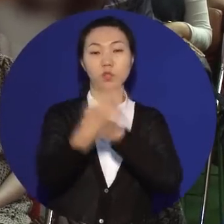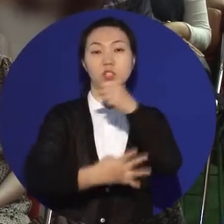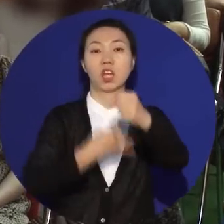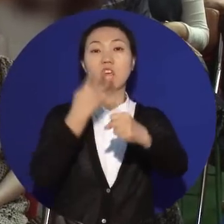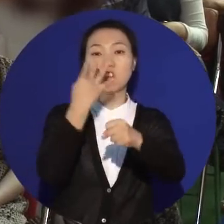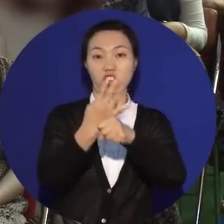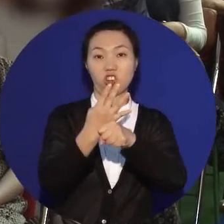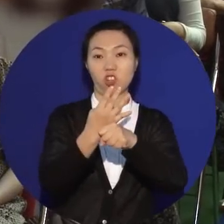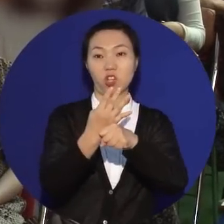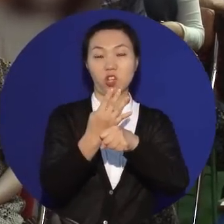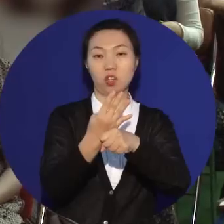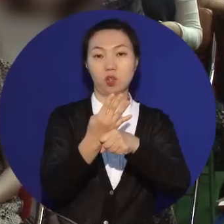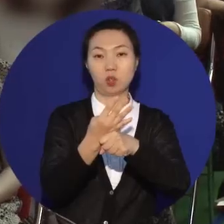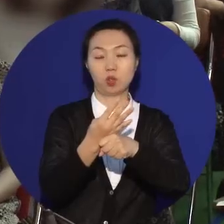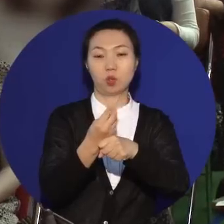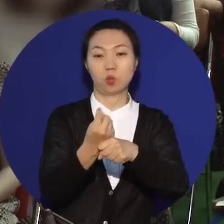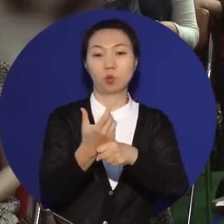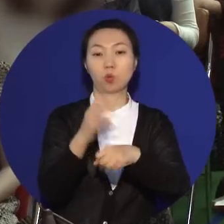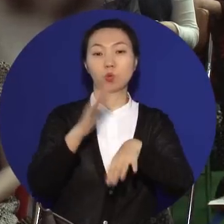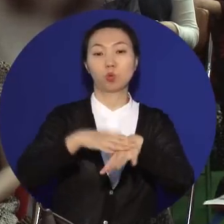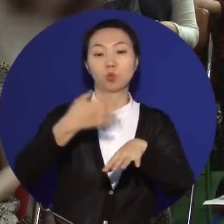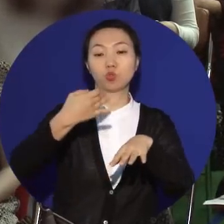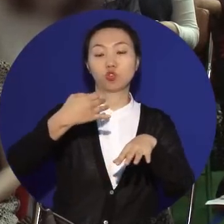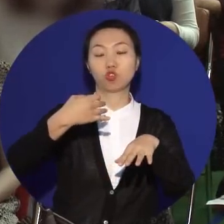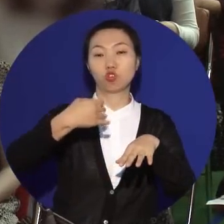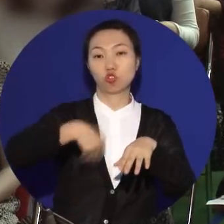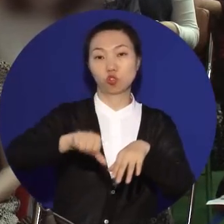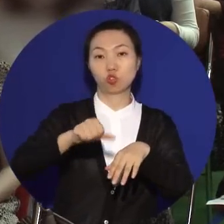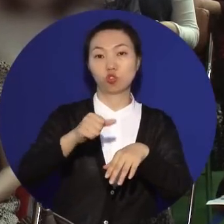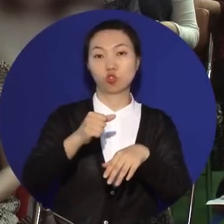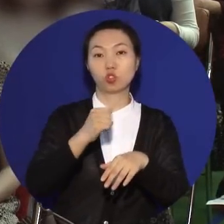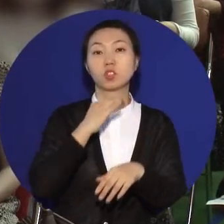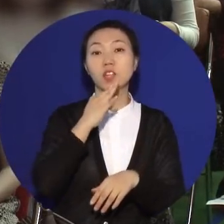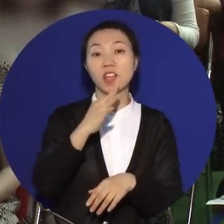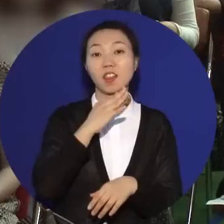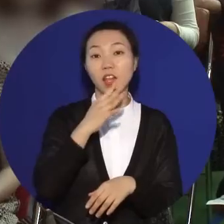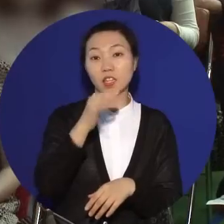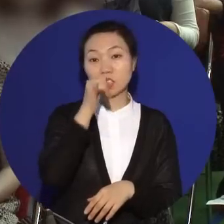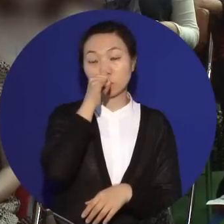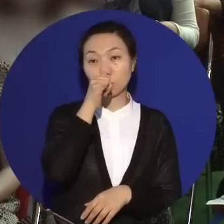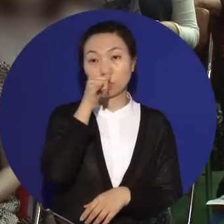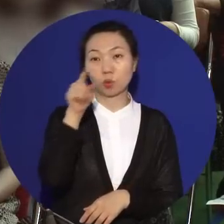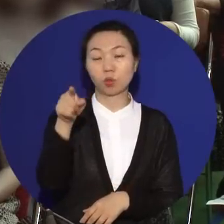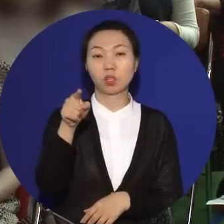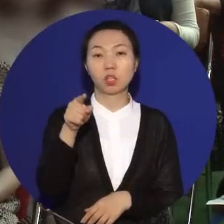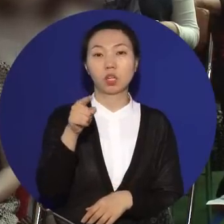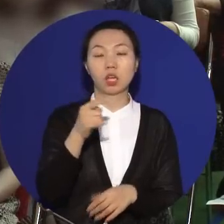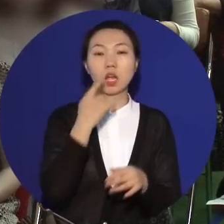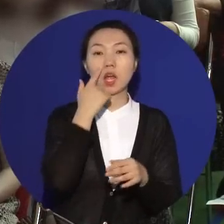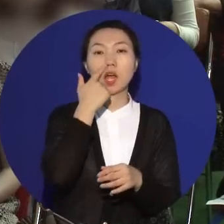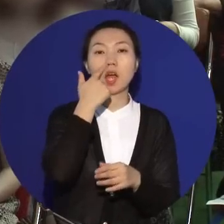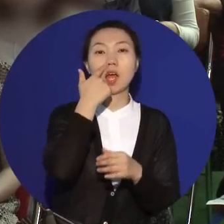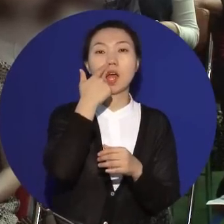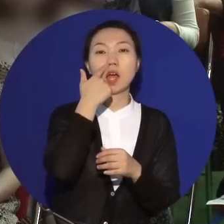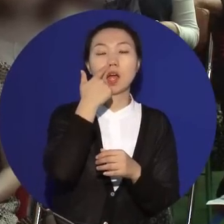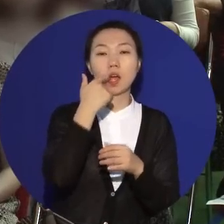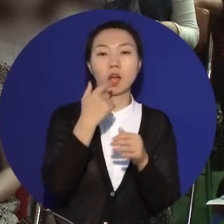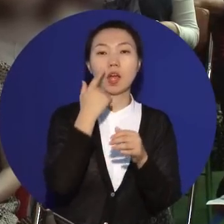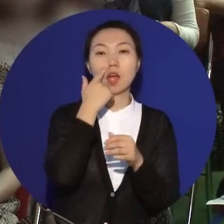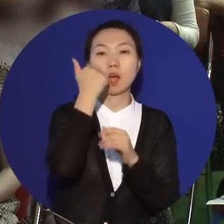네. 그런데 아기도 4살짜리 하나 있고. 네. 지가 저 아버지 돌아가신 지 10년 됐고.